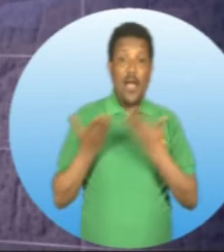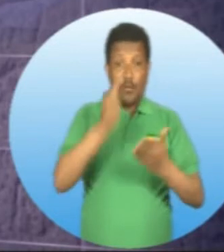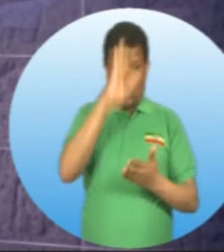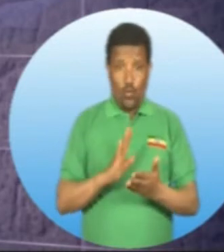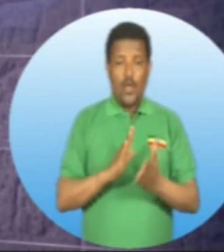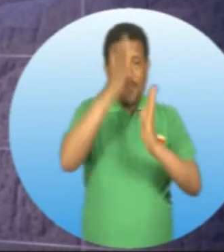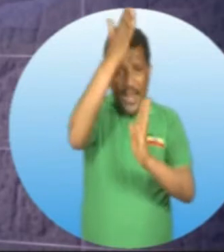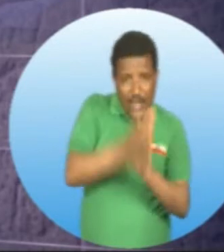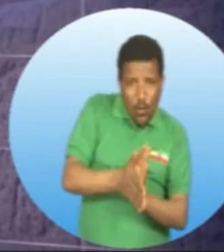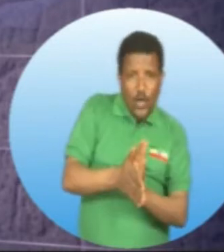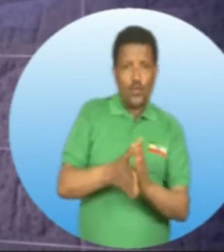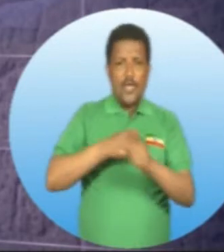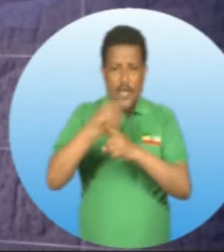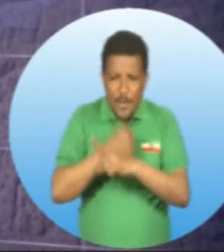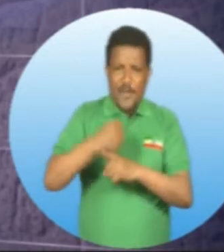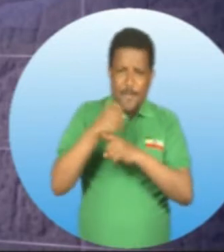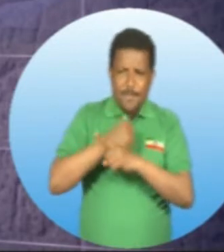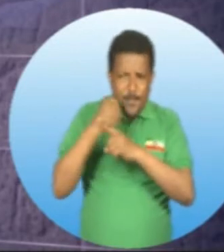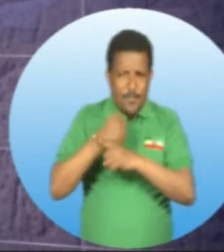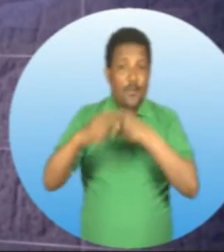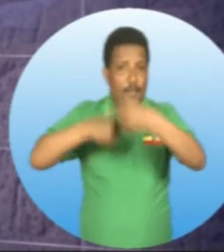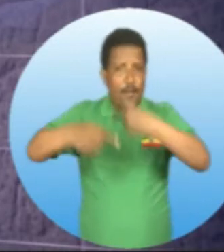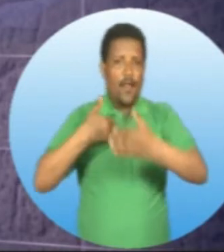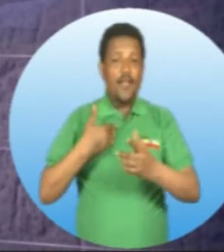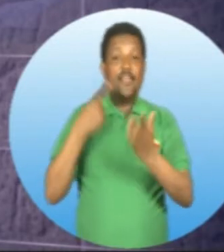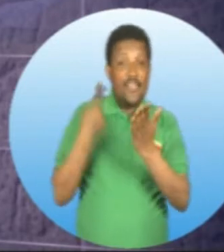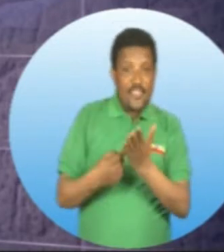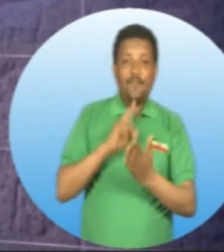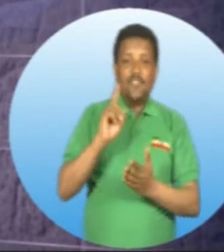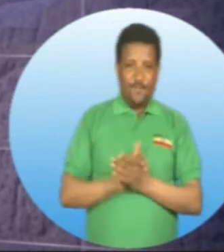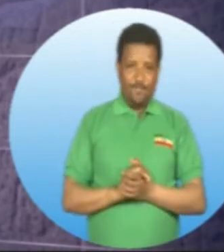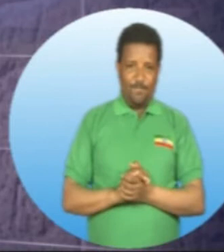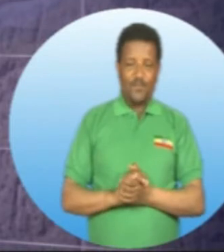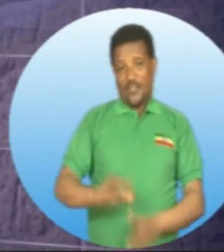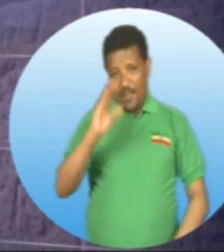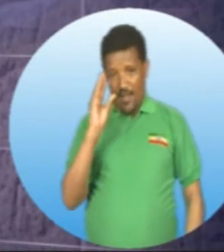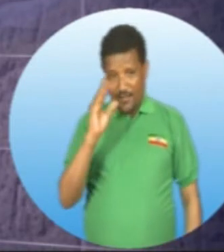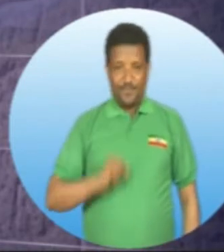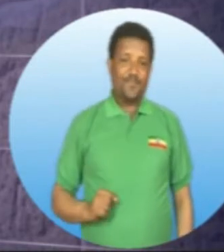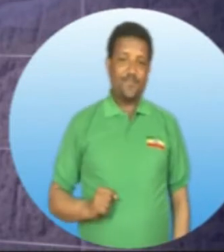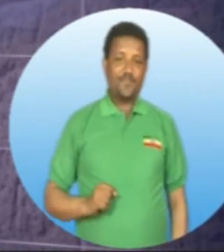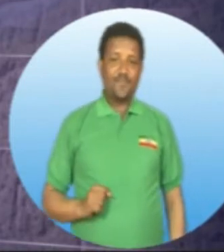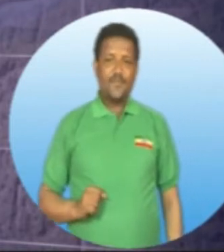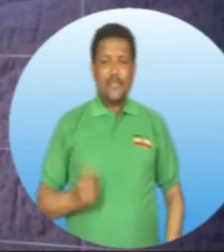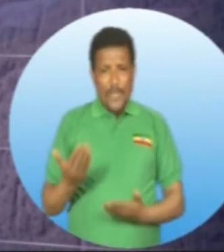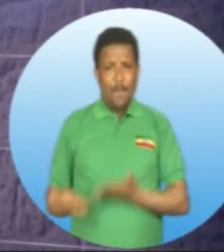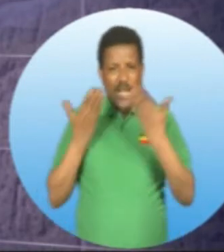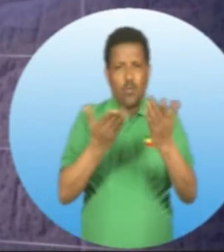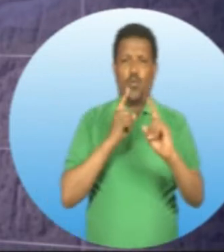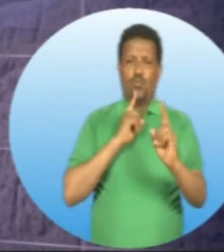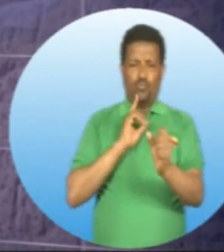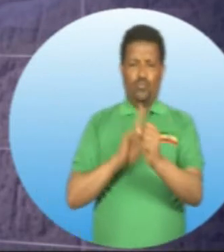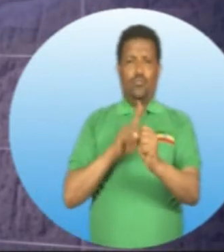አቅራቢው የሚያከናውናቸው የልምምድ ሂደቶች አሉ። እነርሱም ሀ